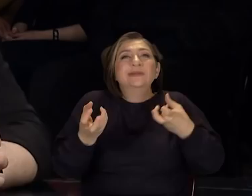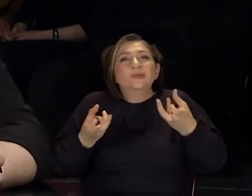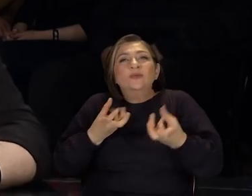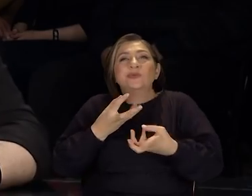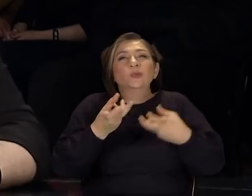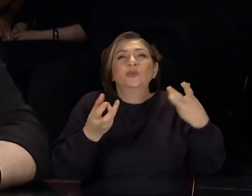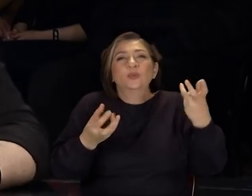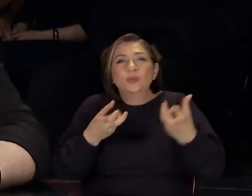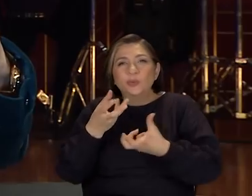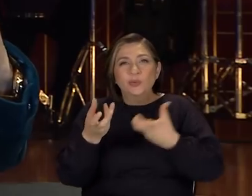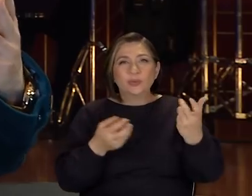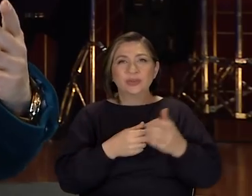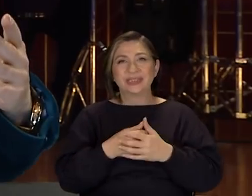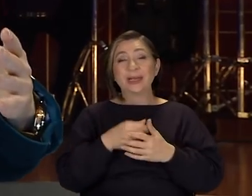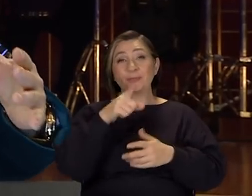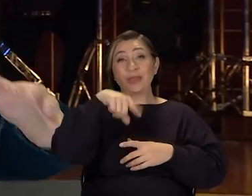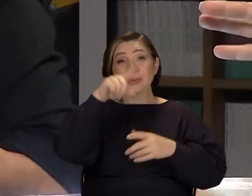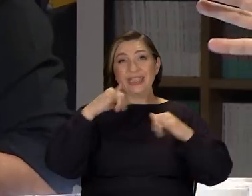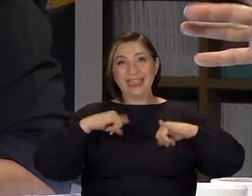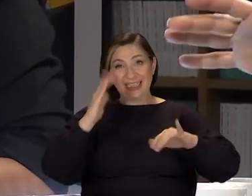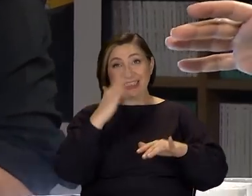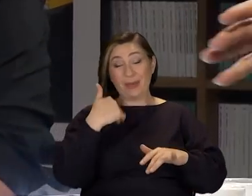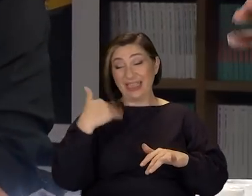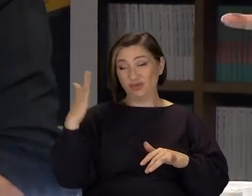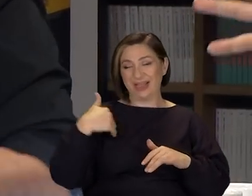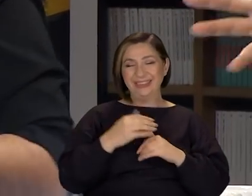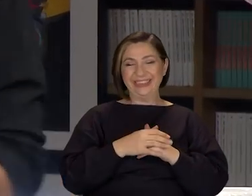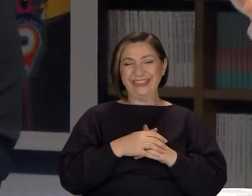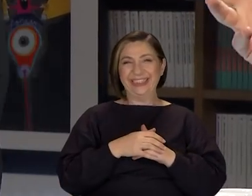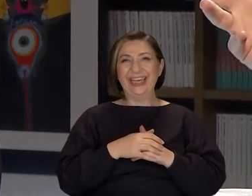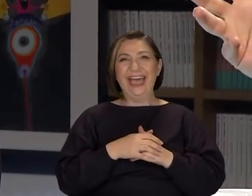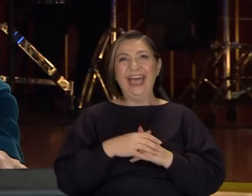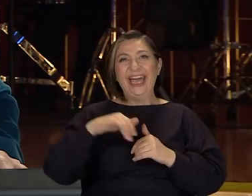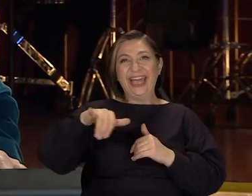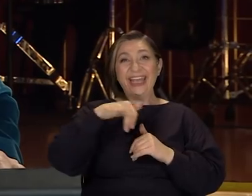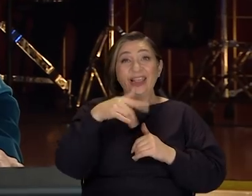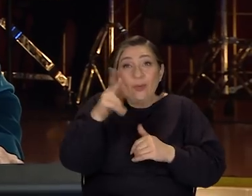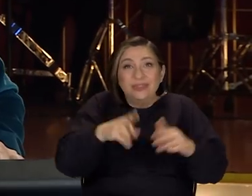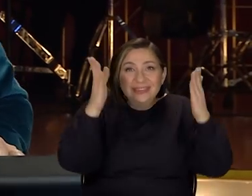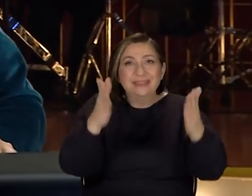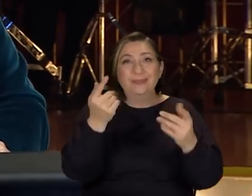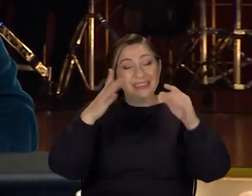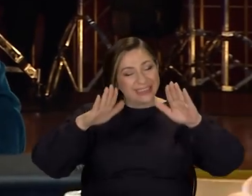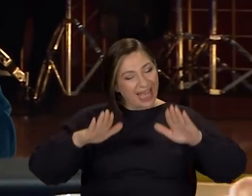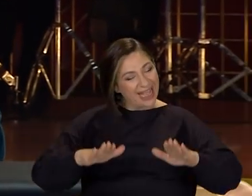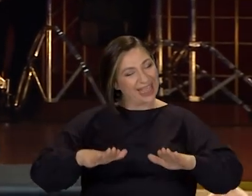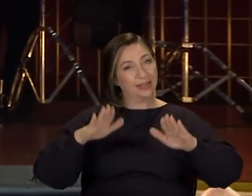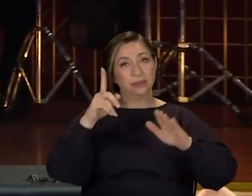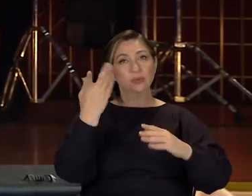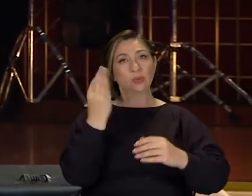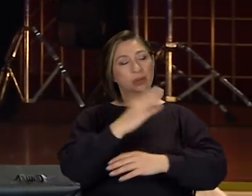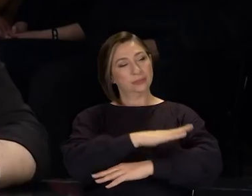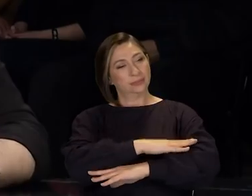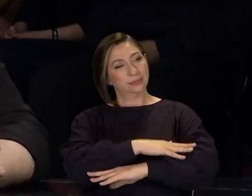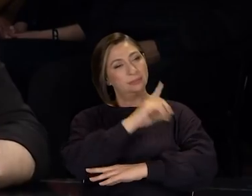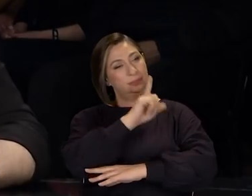Böyle ağır. Halbuki siz bir gün tatile giderseniz beni de çağırın. Yani halbuki yakında öleceksin değil mi? Biraz dur. Senin mesela tevekkül çok doğru